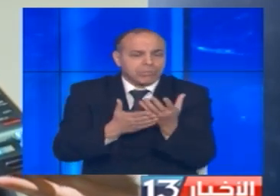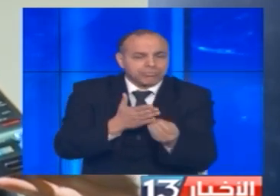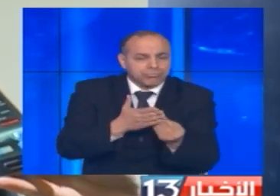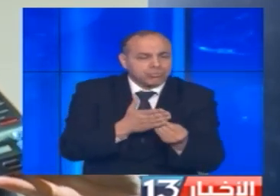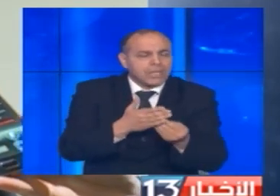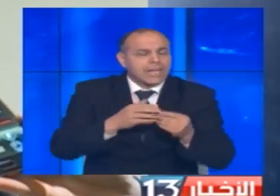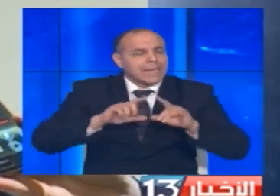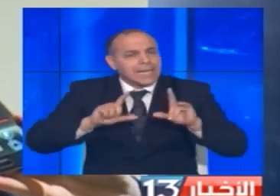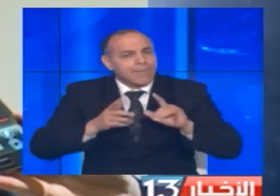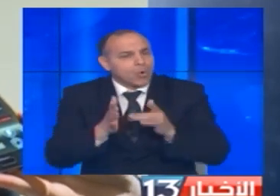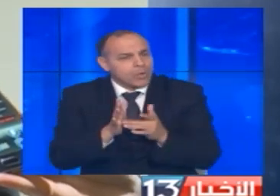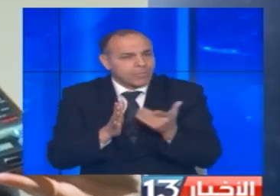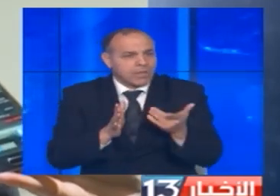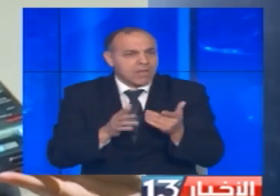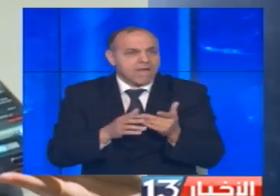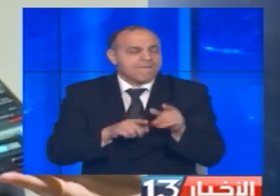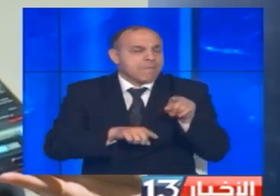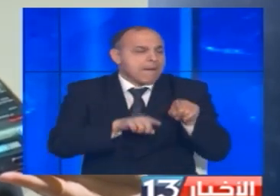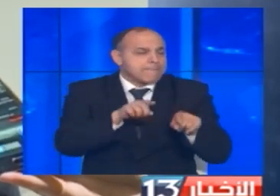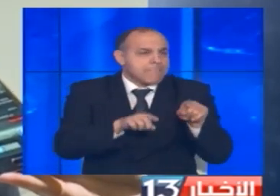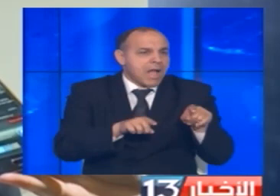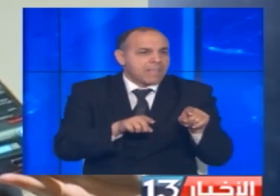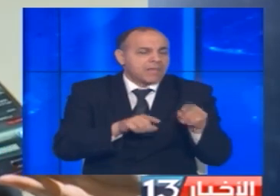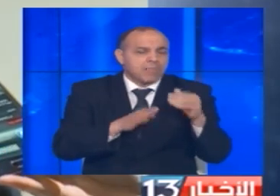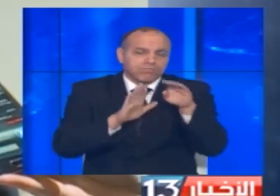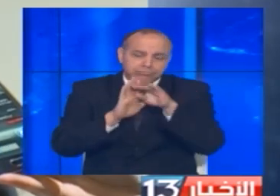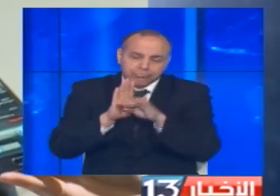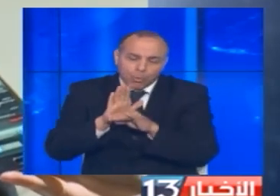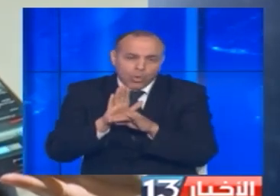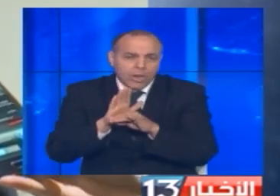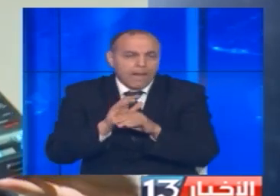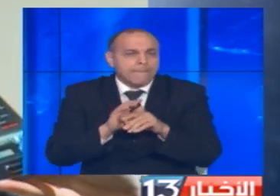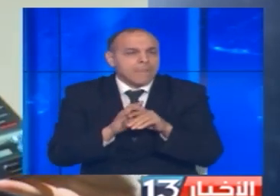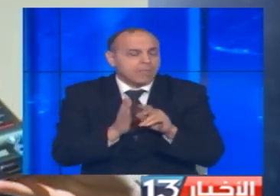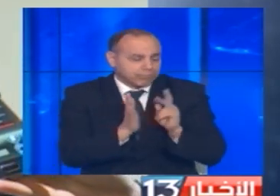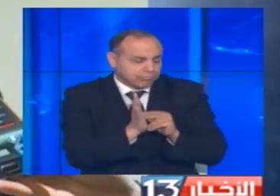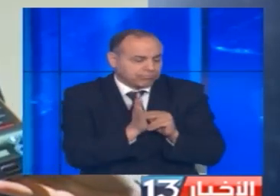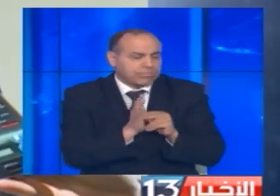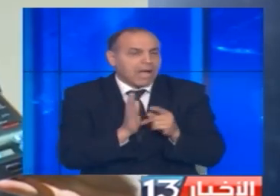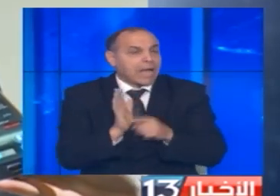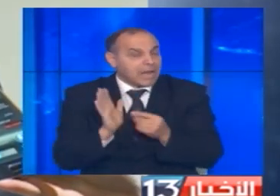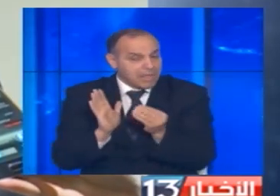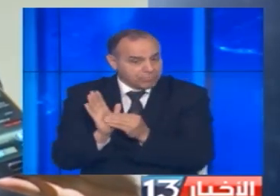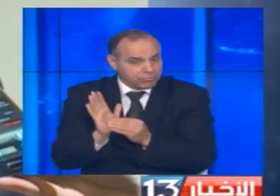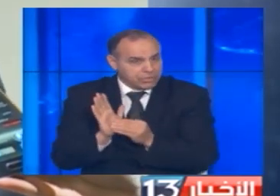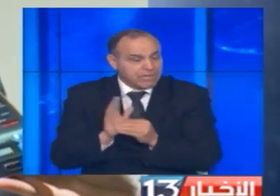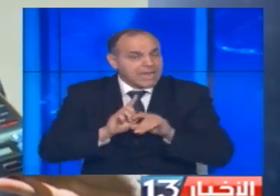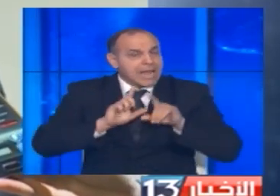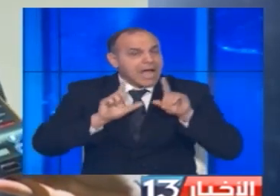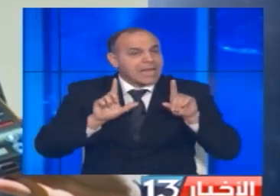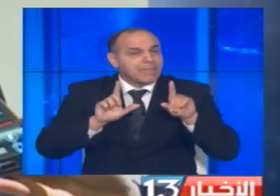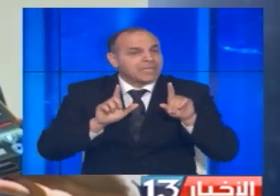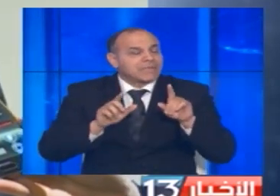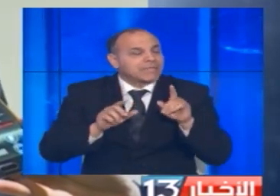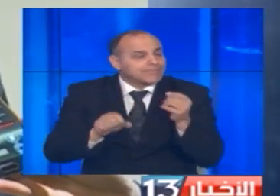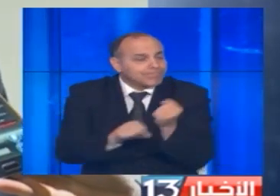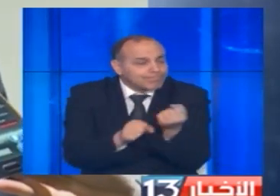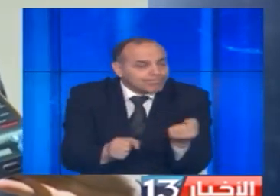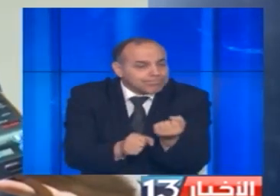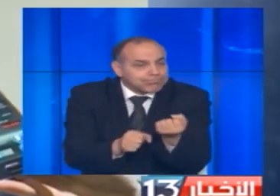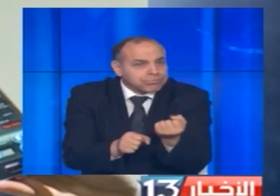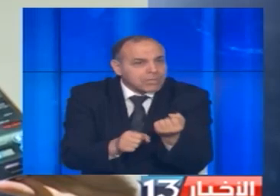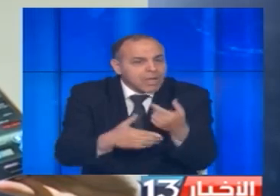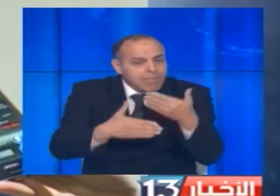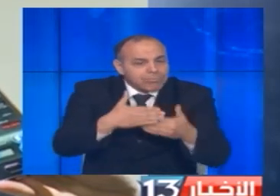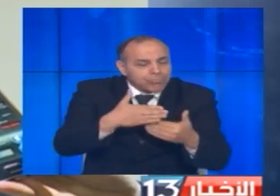لوسائل الإعلام، دونك فما بعض الأصناف اللي ضبطناها في القرار، كيفاش الإعلاميين كيفاش باش يوفروا